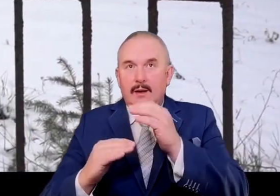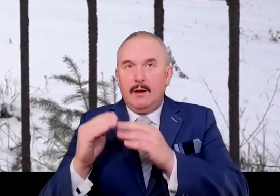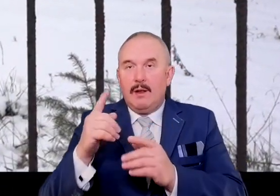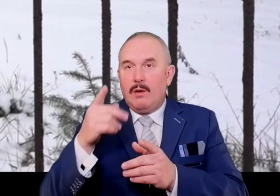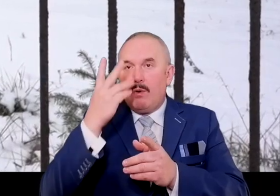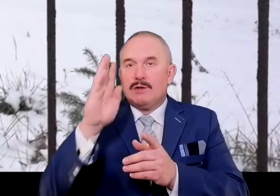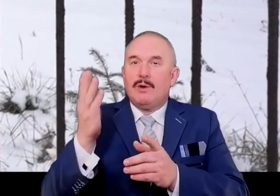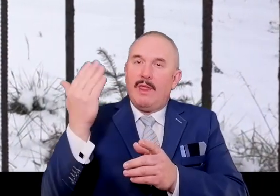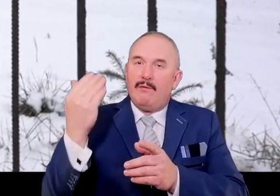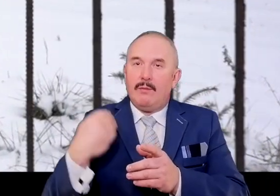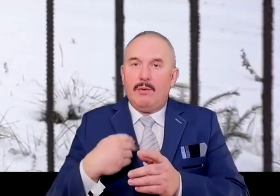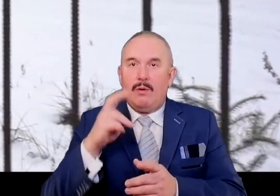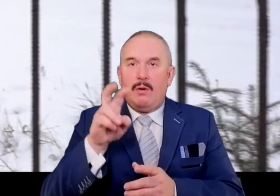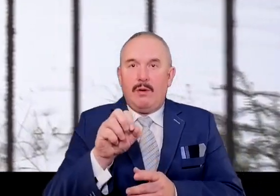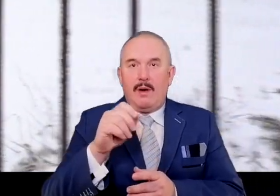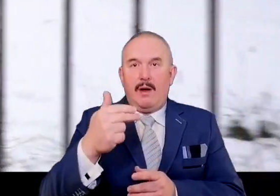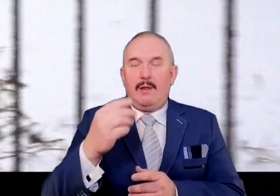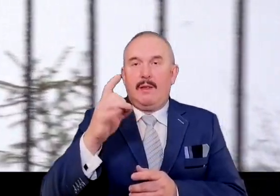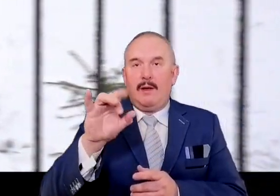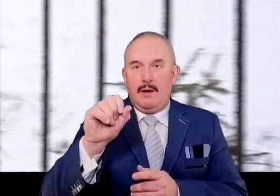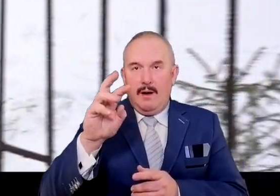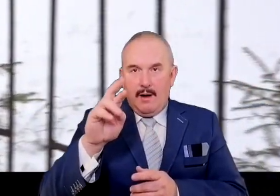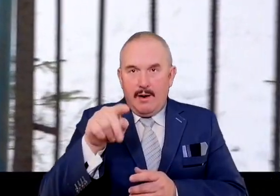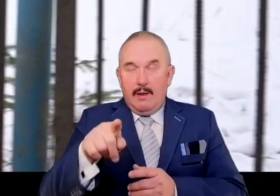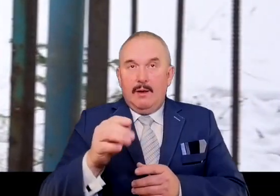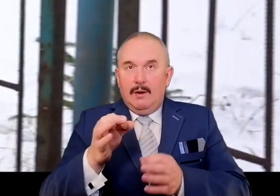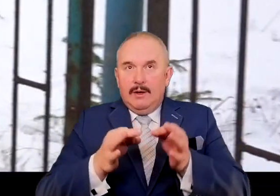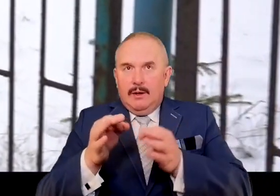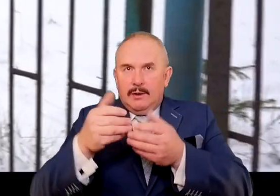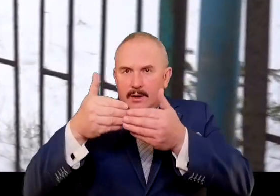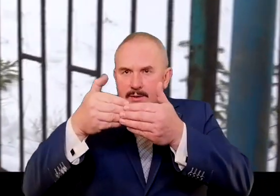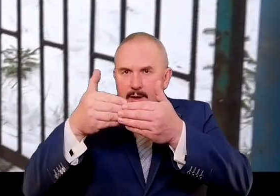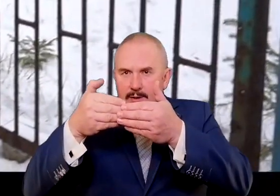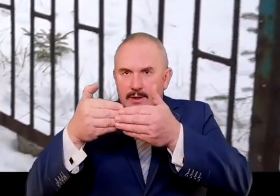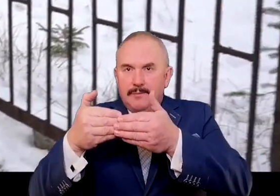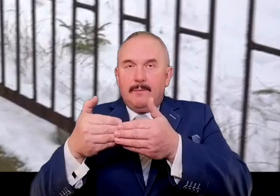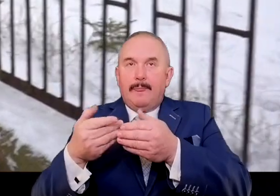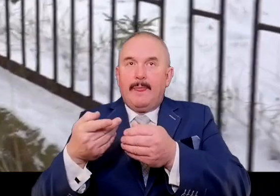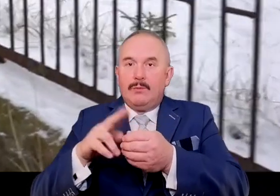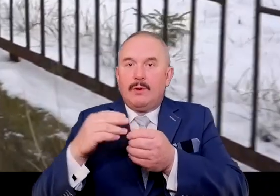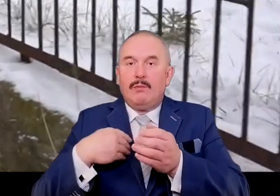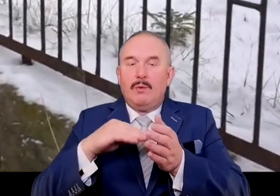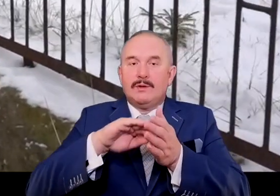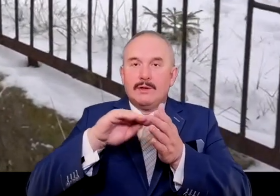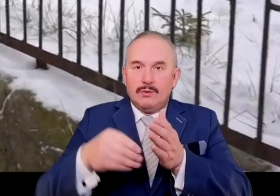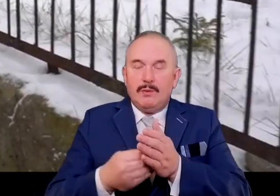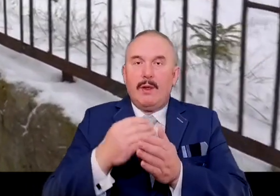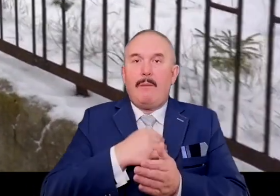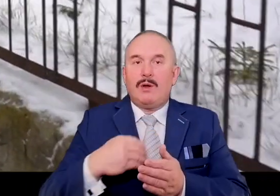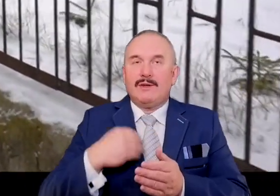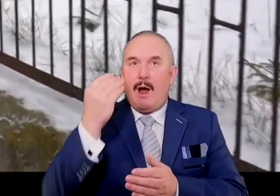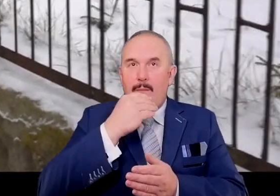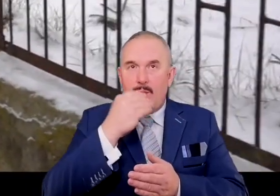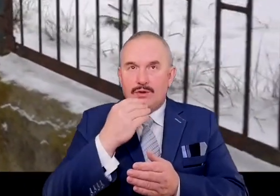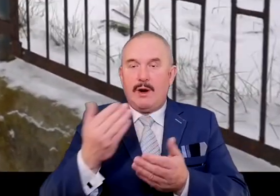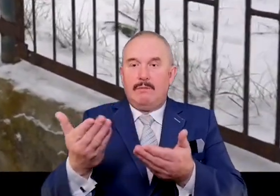są dawne hangary. I tak naprawdę historyczne zdjęcie z zaślubin Polski z